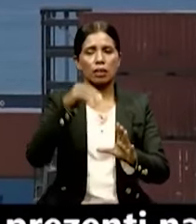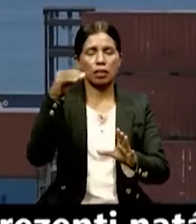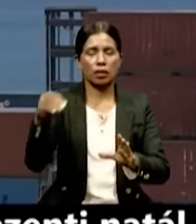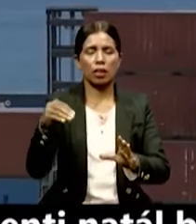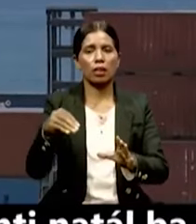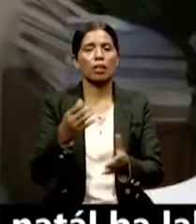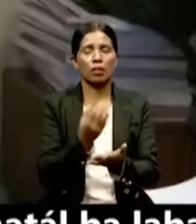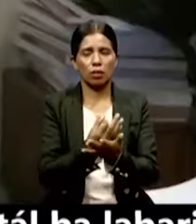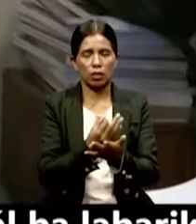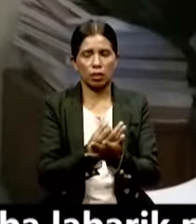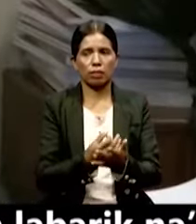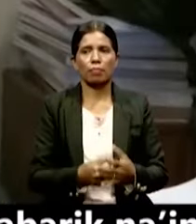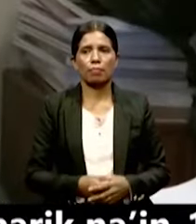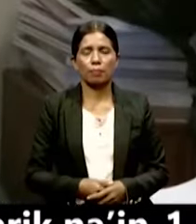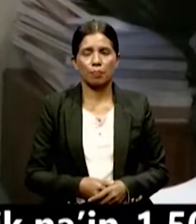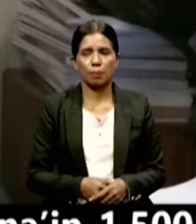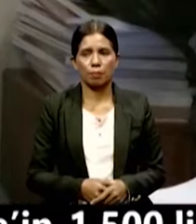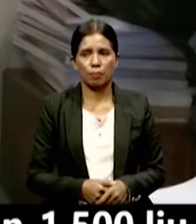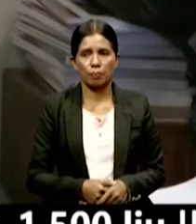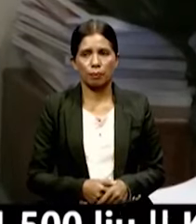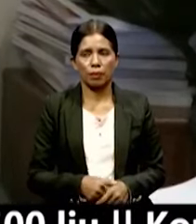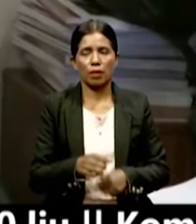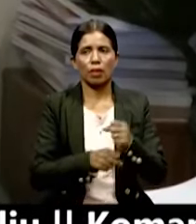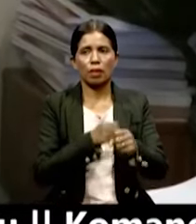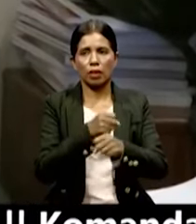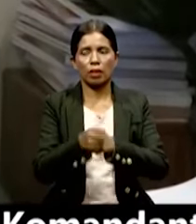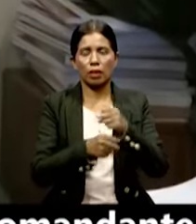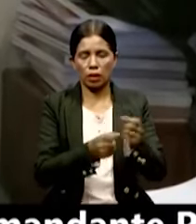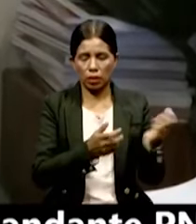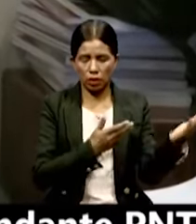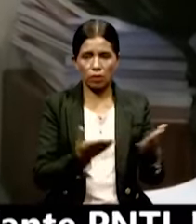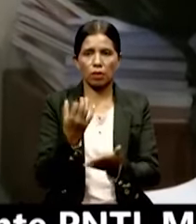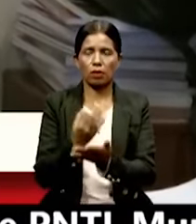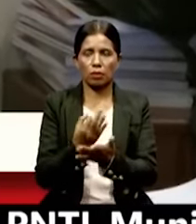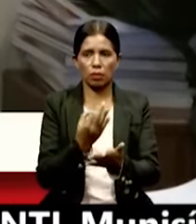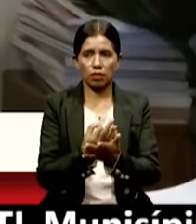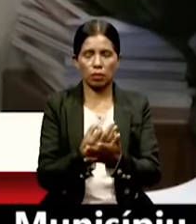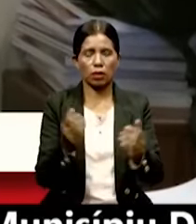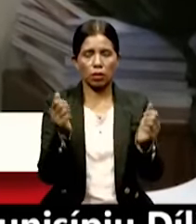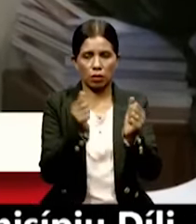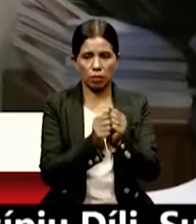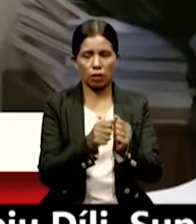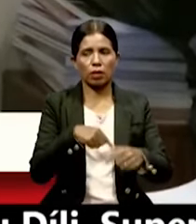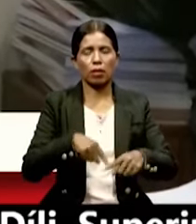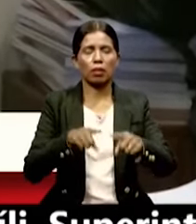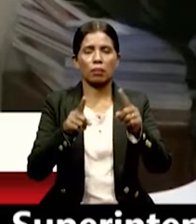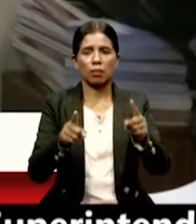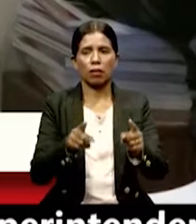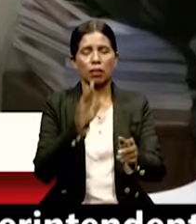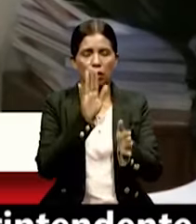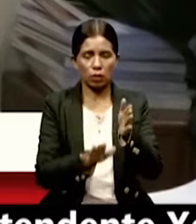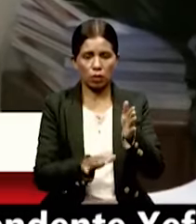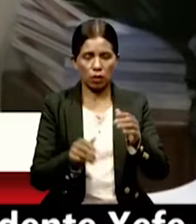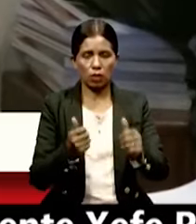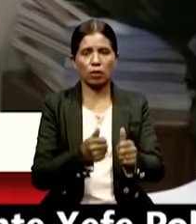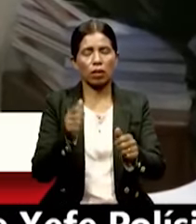descarregamento. Tui contrato concesional tinan-tinan yang seberat sama ikhlam itu, yang seberat sama proposta batu hasa eka hatun, depende ba